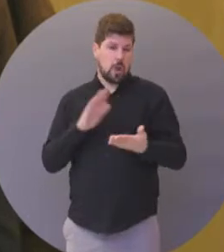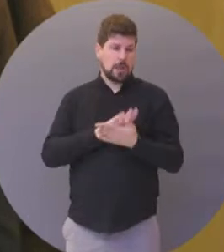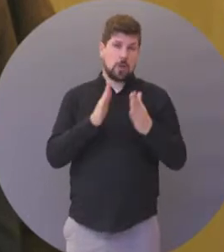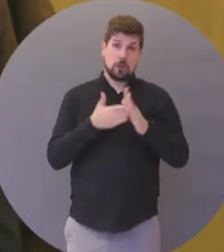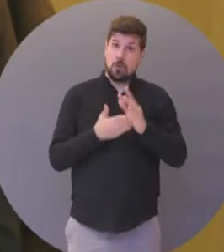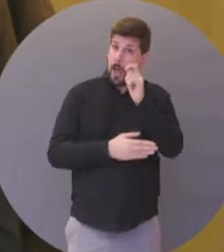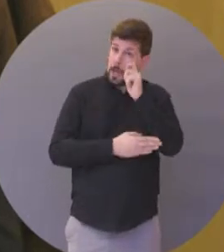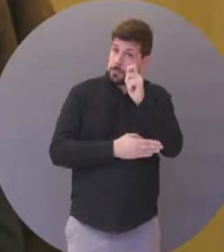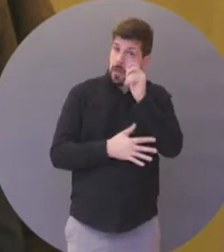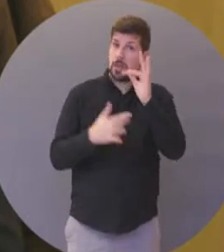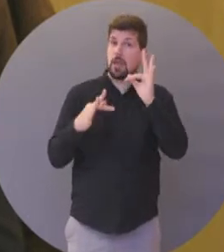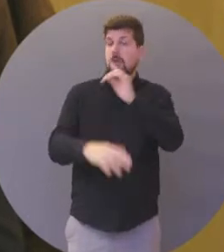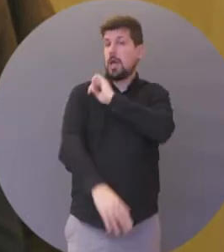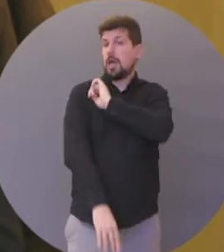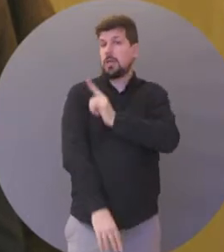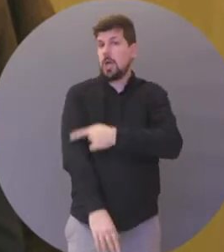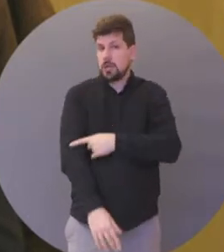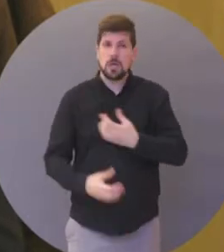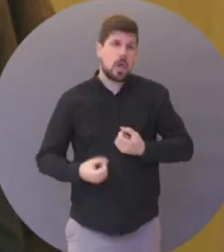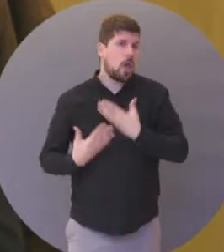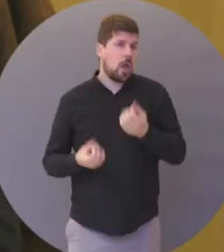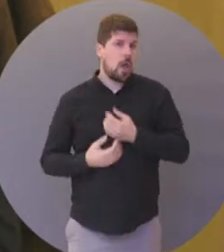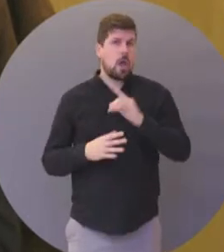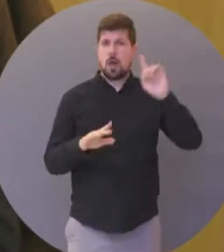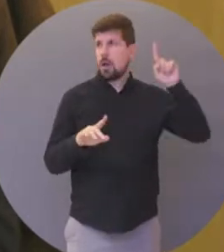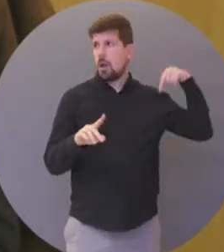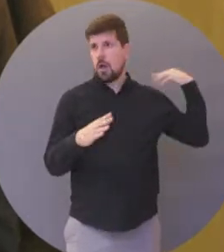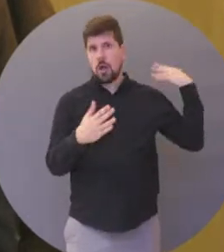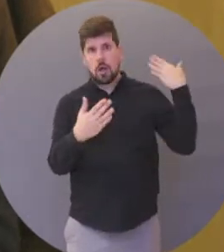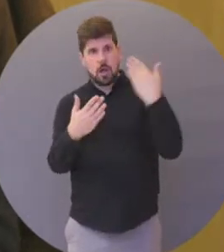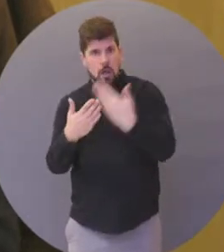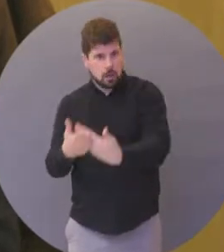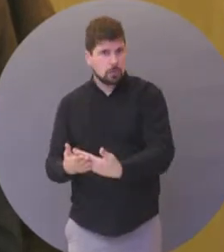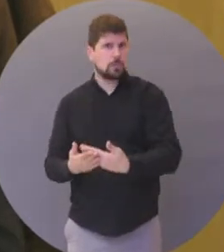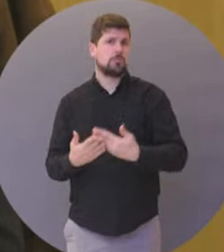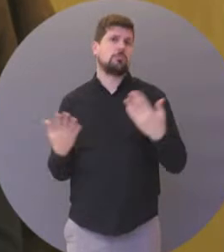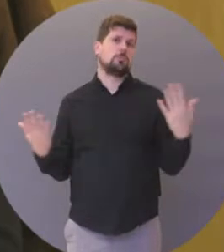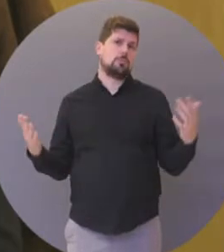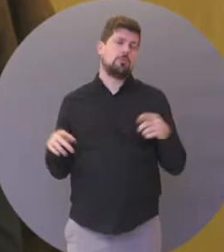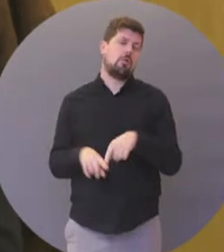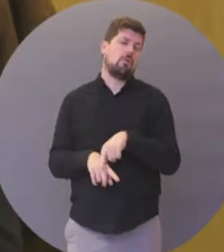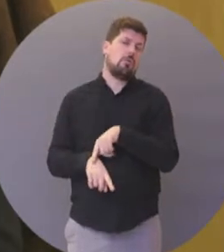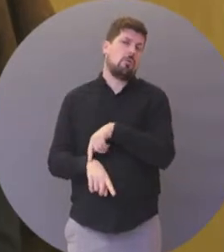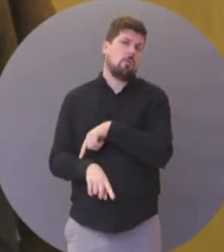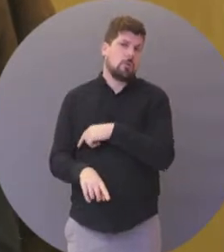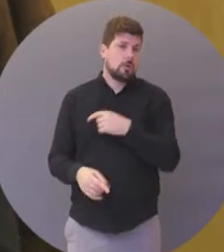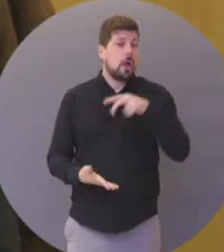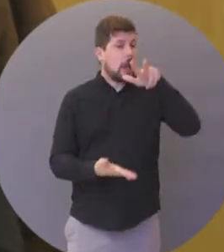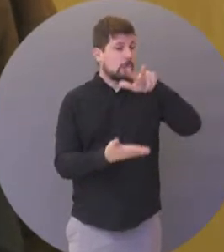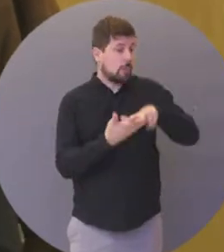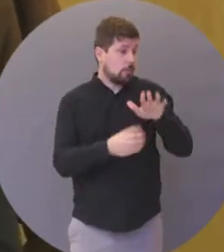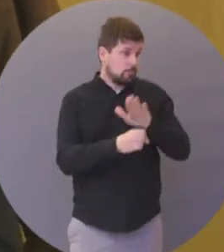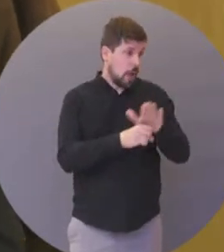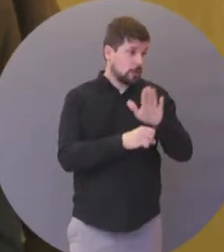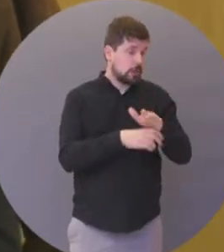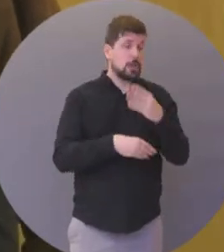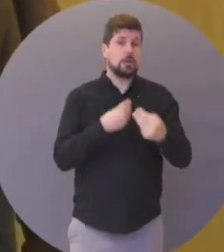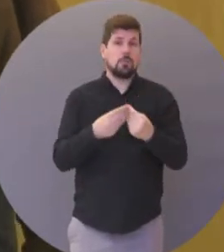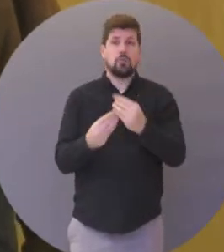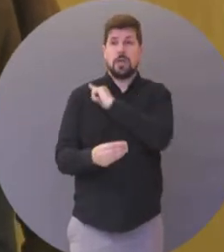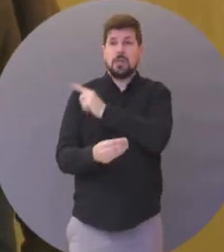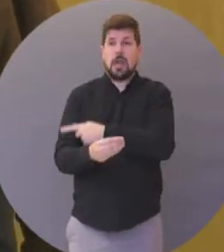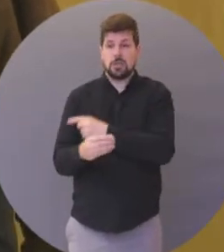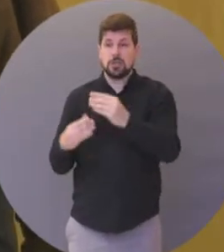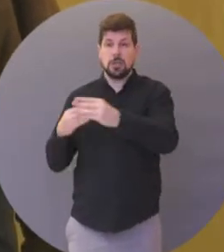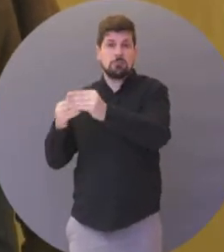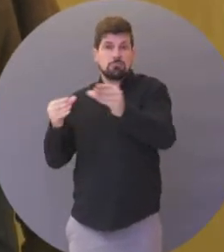les questions énergétiques nous disent ceci trop peu de logements et trop de passoires thermiques en réalité donc on voit